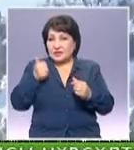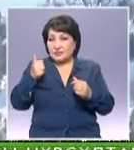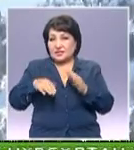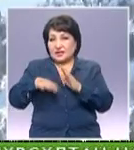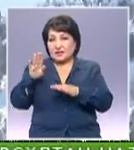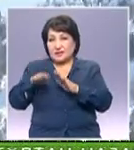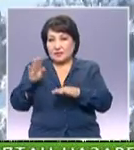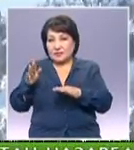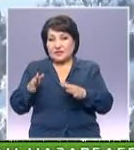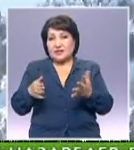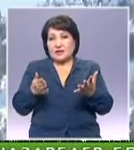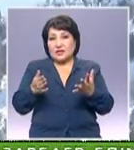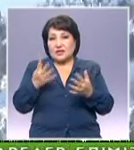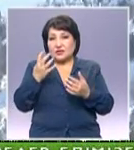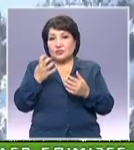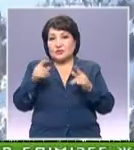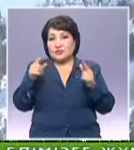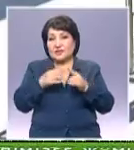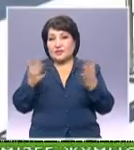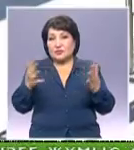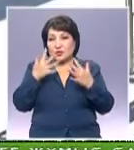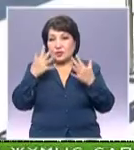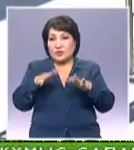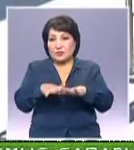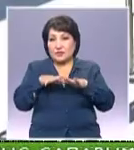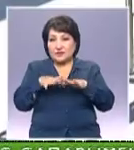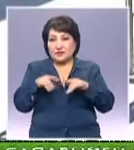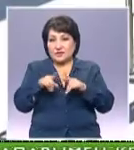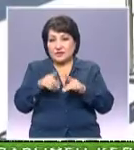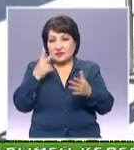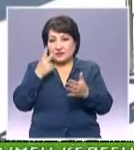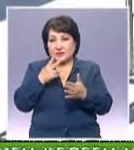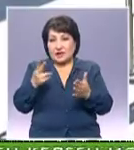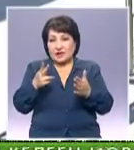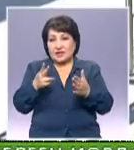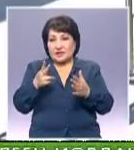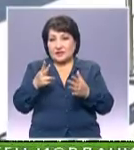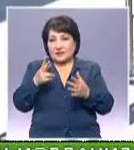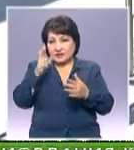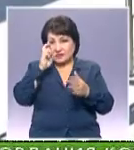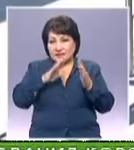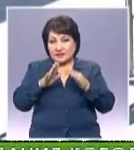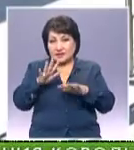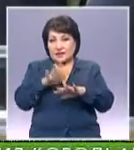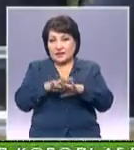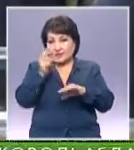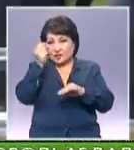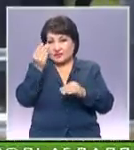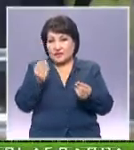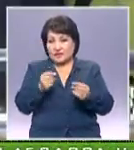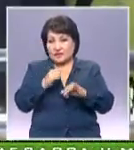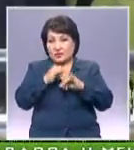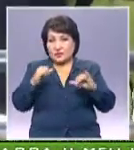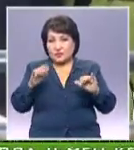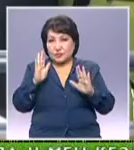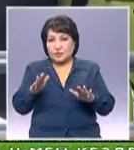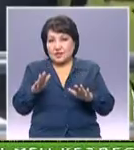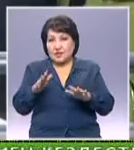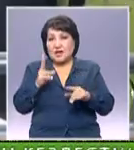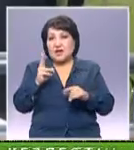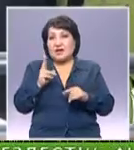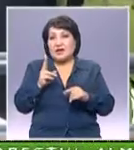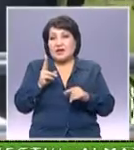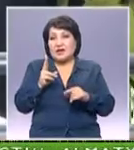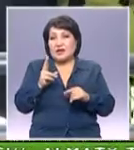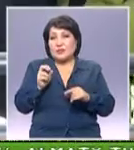4 миллиардтан астам көрермен теледидарға телміріп, тақымды қысып отырмақ. Ел қазынасын қампитатын болады. Индустриялық экономика мен қоғамның тамырына